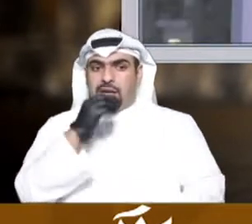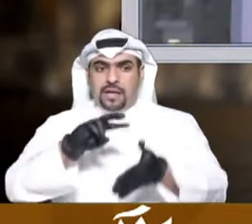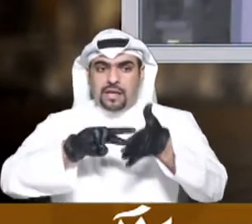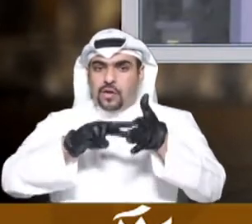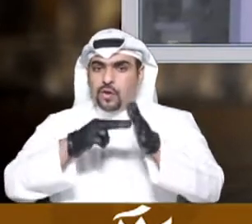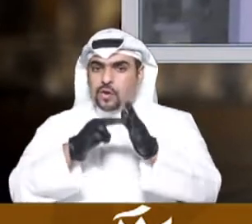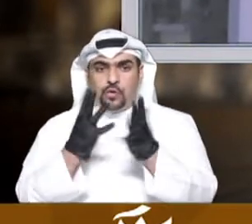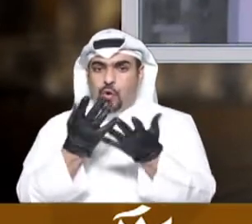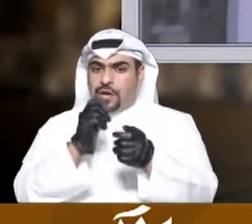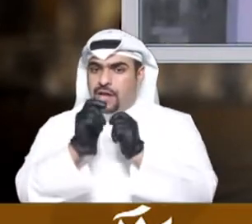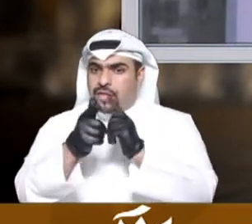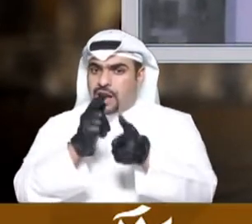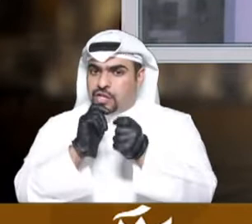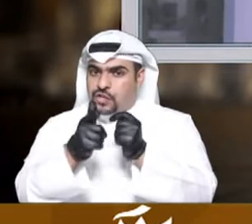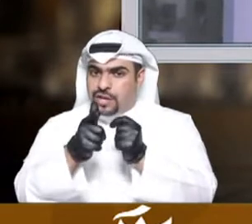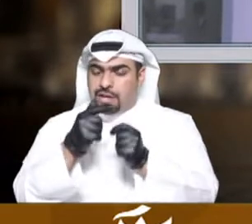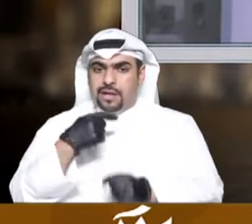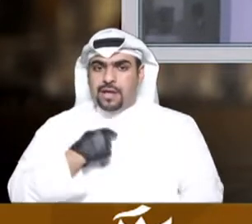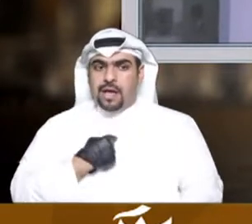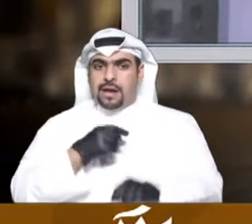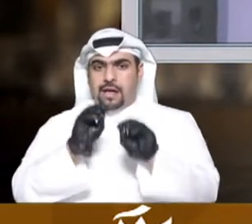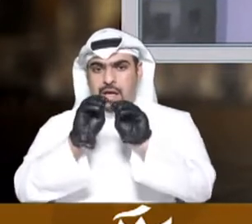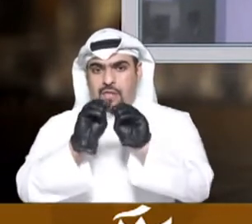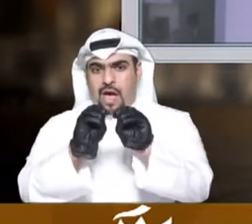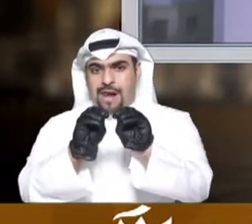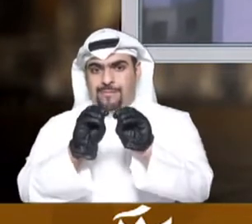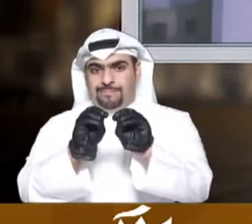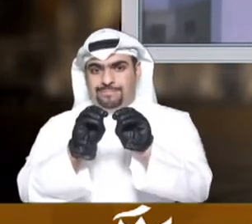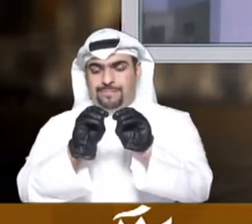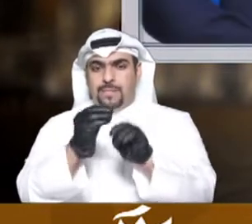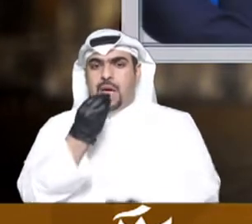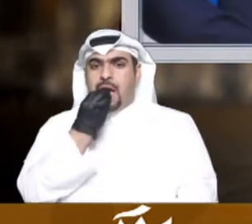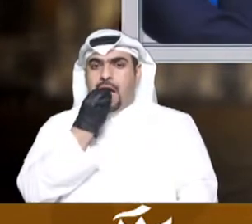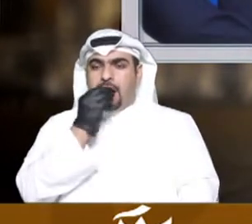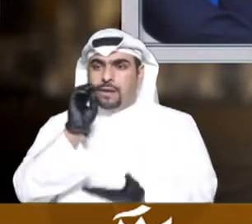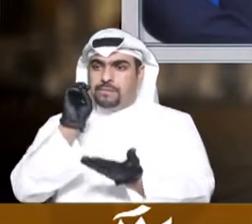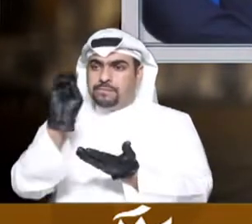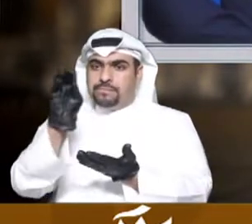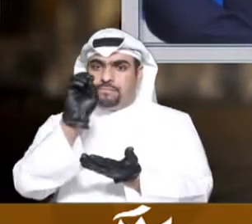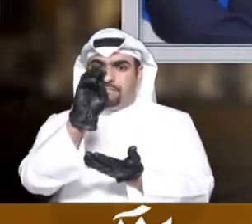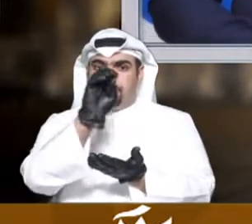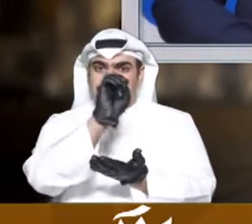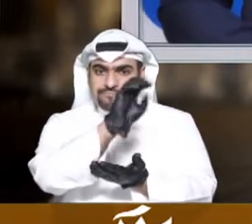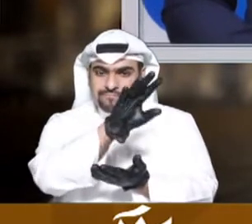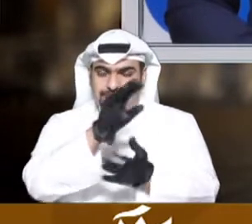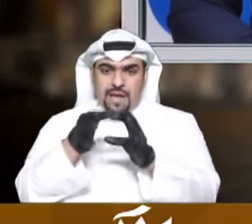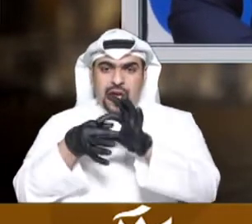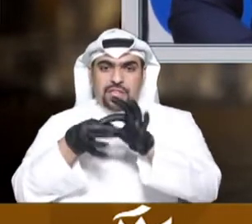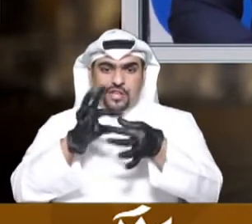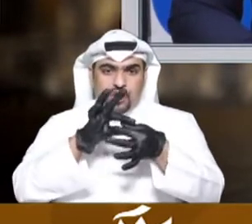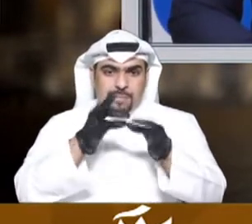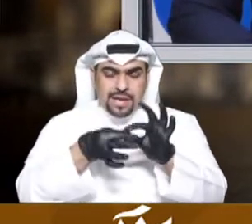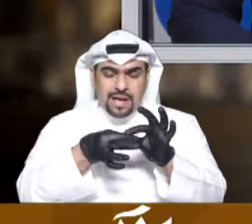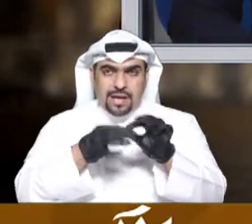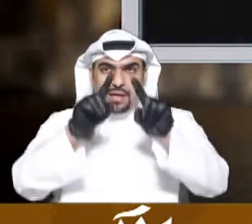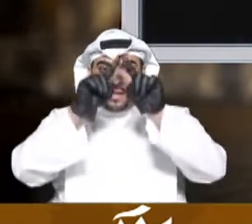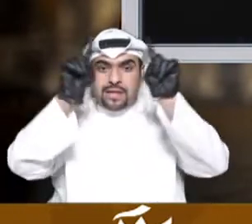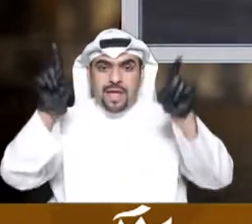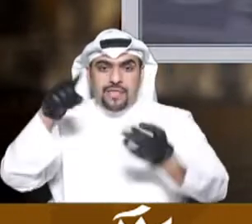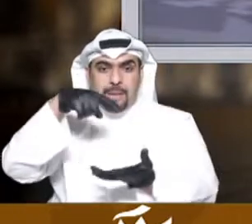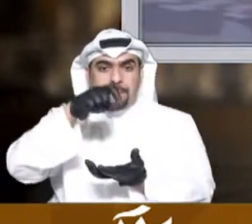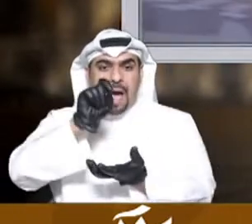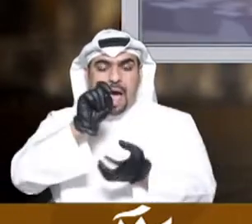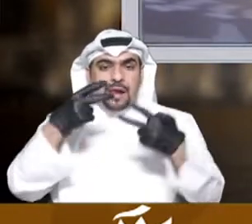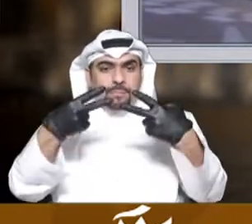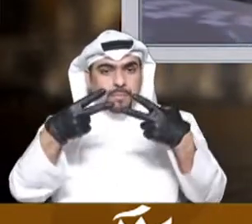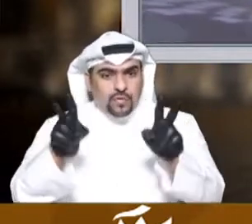الاكل وين يروحون ياكلون، فقمنا نوجههم انه راح يكون توزيع اكل موجود، الجمعيات راح تكون مفتوحه، البقالات راح تكون مفتوحه. فيعني